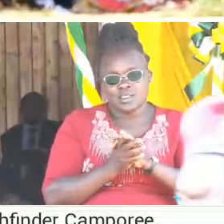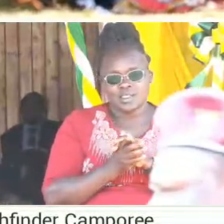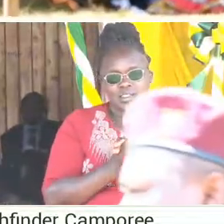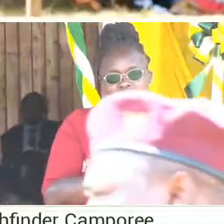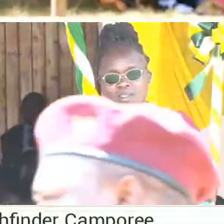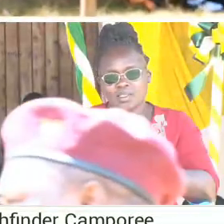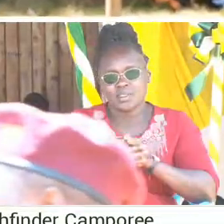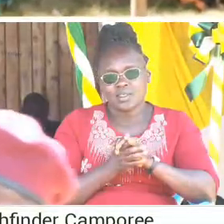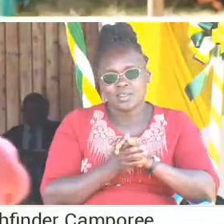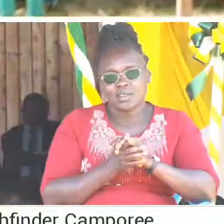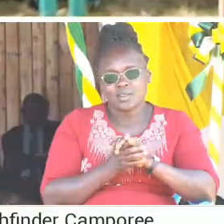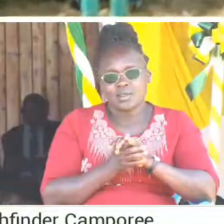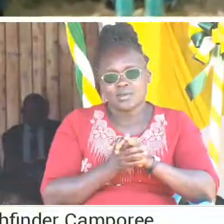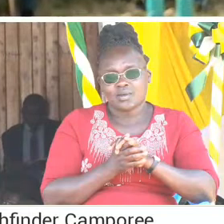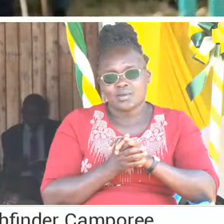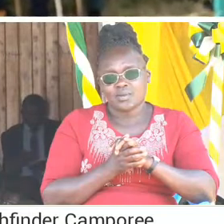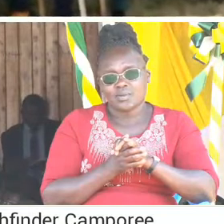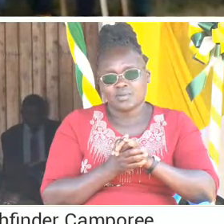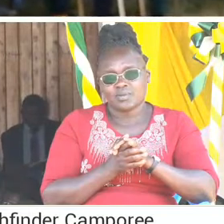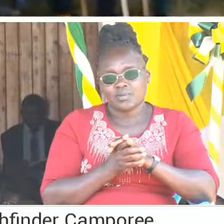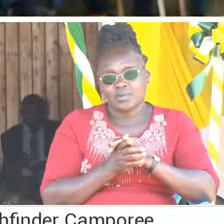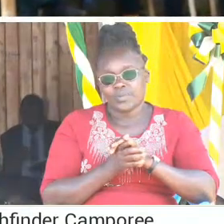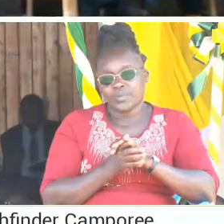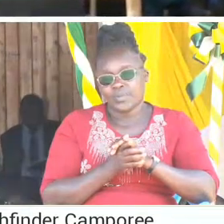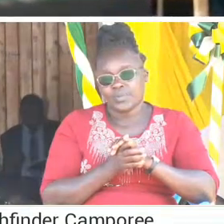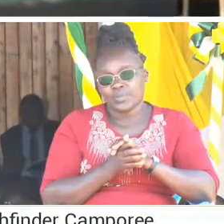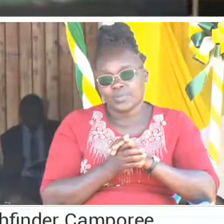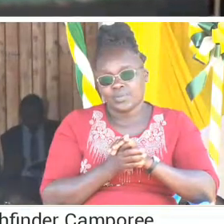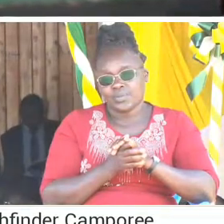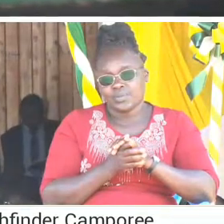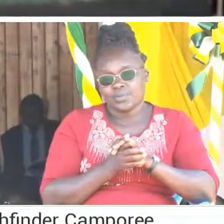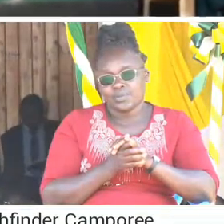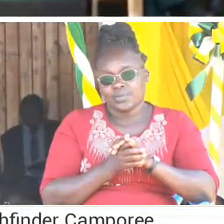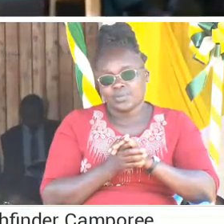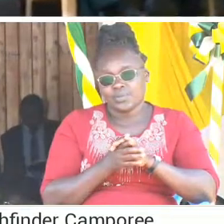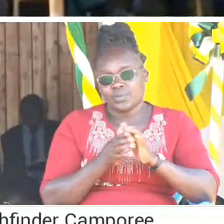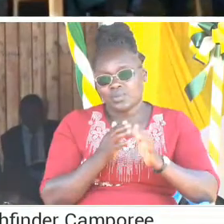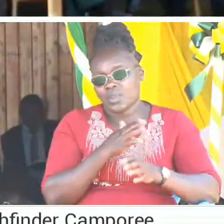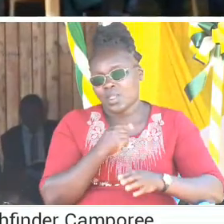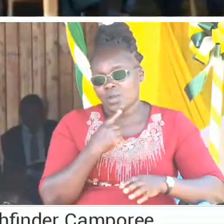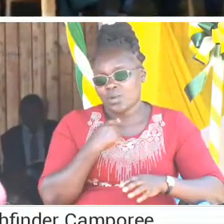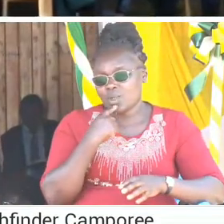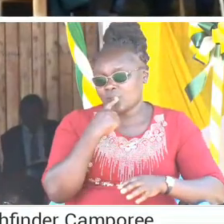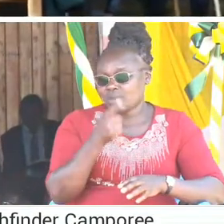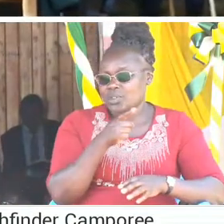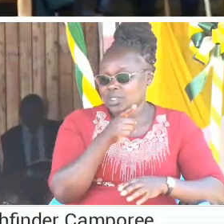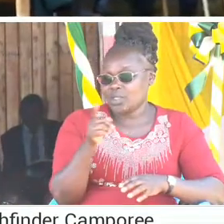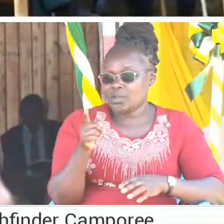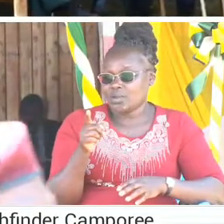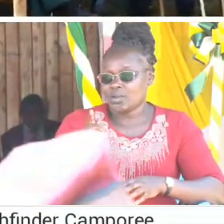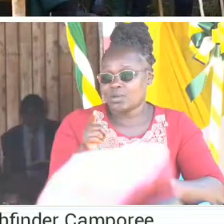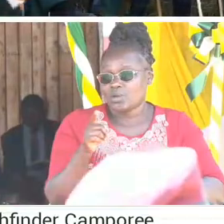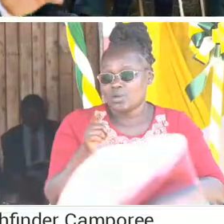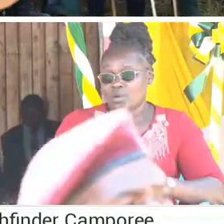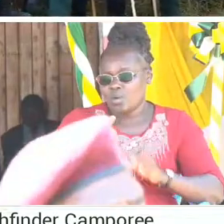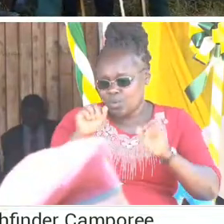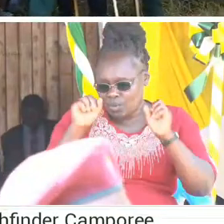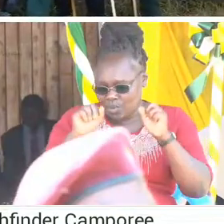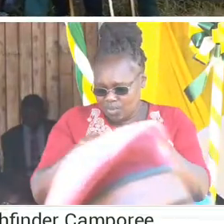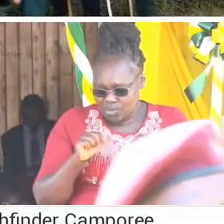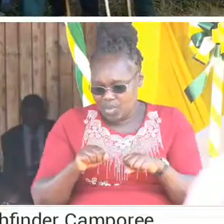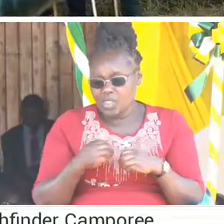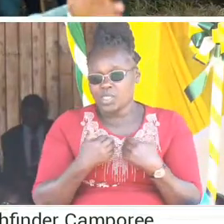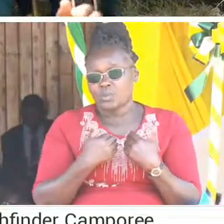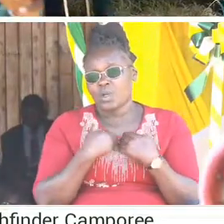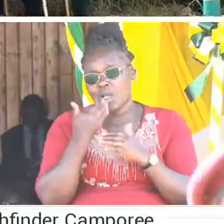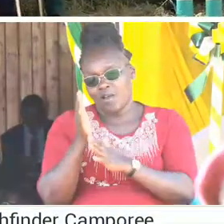mipango, huwezi kufikia hayo mafanikio. Lakini pia nikwambie jambo hili, unaweza ukawa na njozi, ukawa na mipango, ukawa